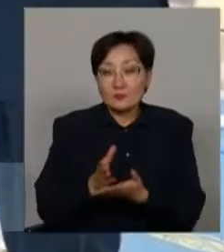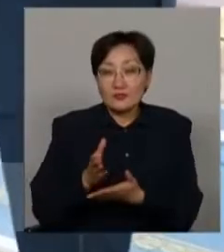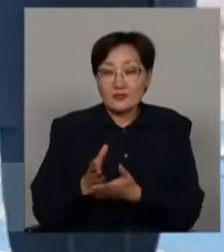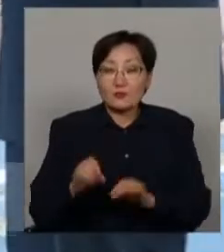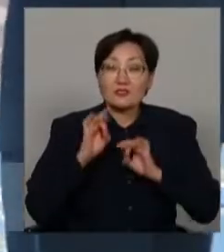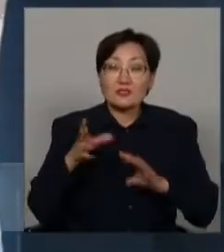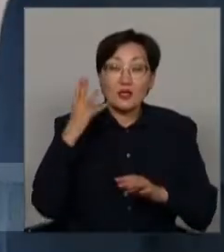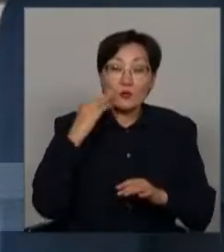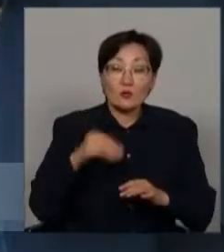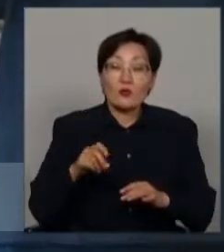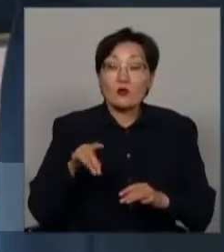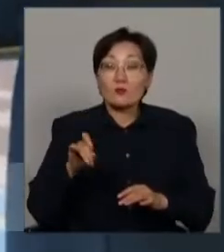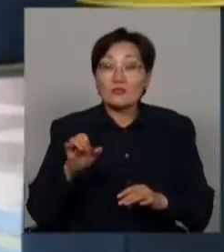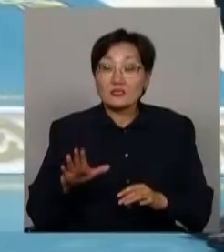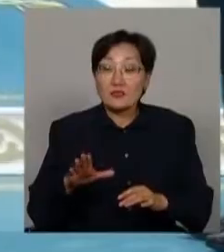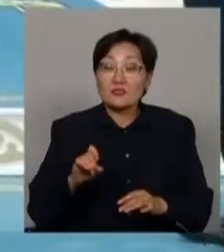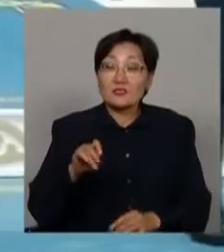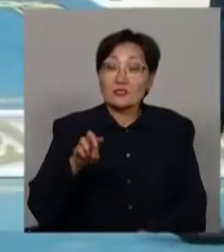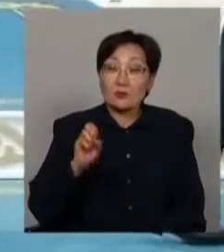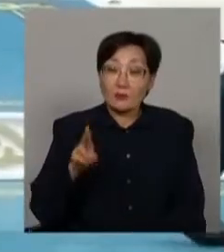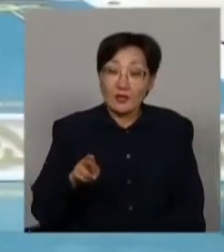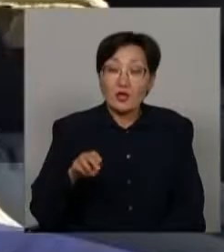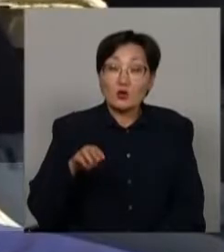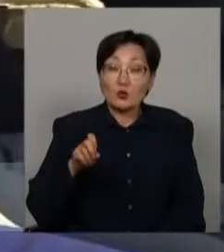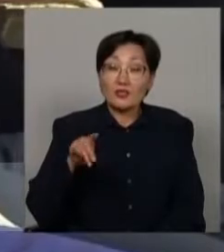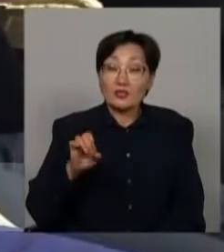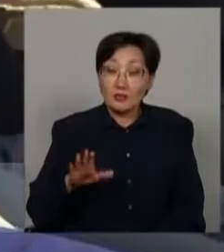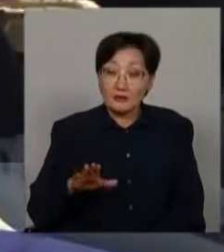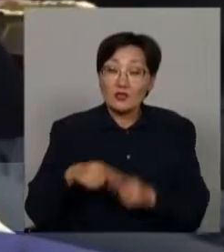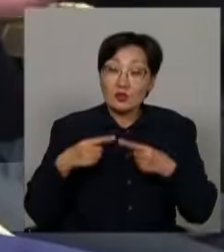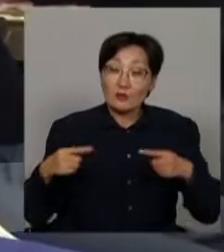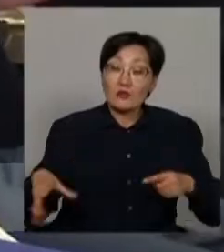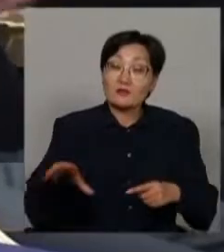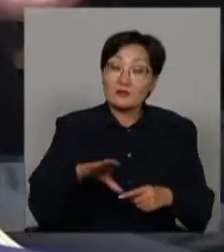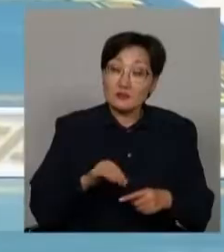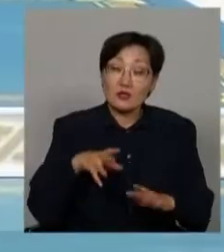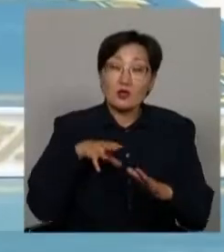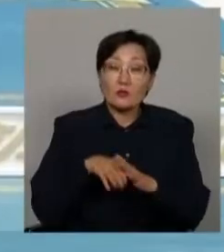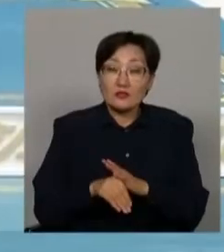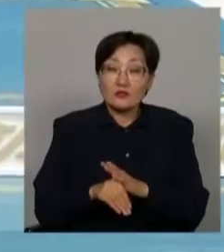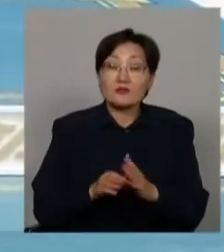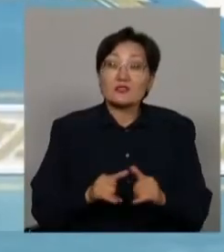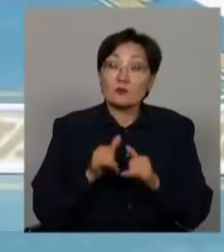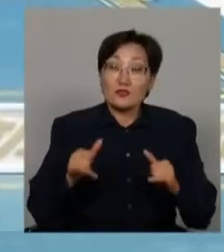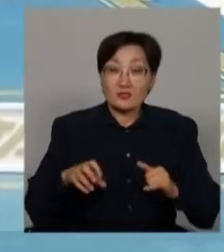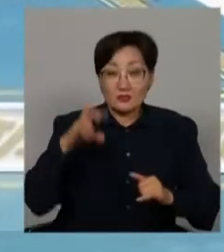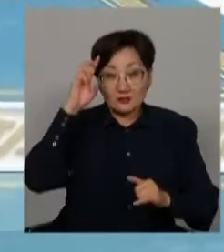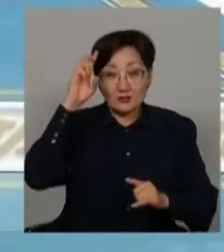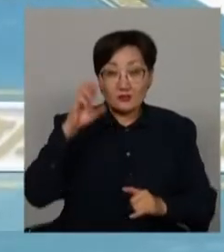известные алматинцы Мурат Ауэзов, Абдулат Исабеков, Мереке Кулкенов и другие. Все они внесли значительный вклад в развитие